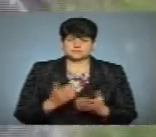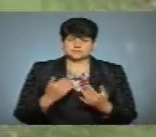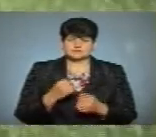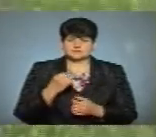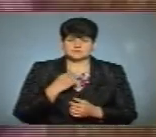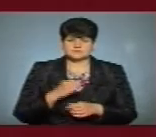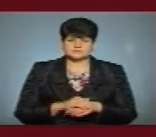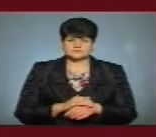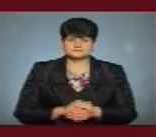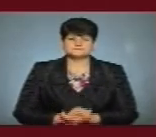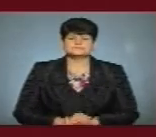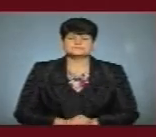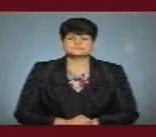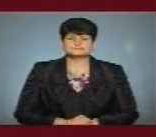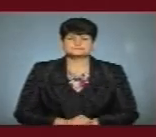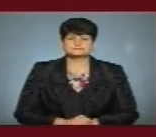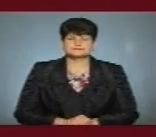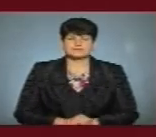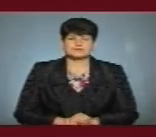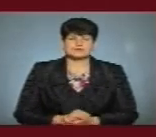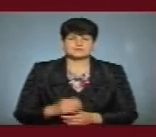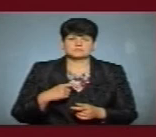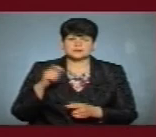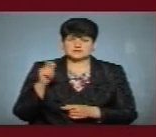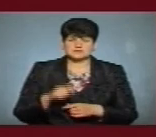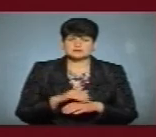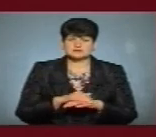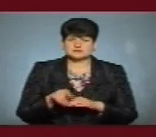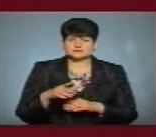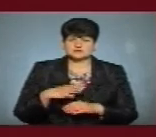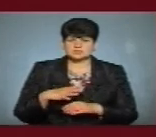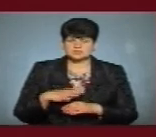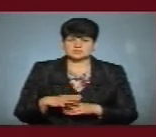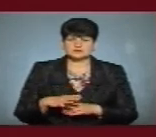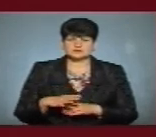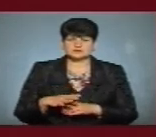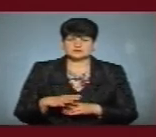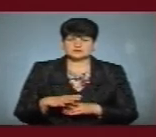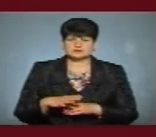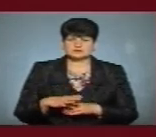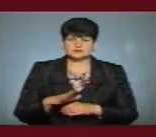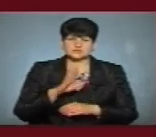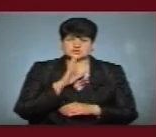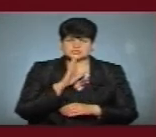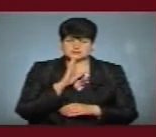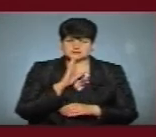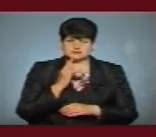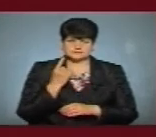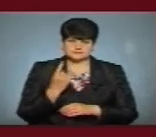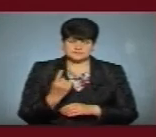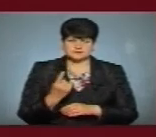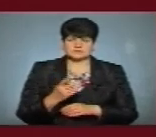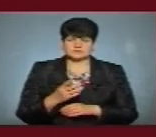ти молодець. Ми прибули за вказаною адресою, де на нас чекала сама жінка, яка була